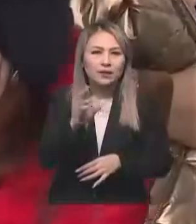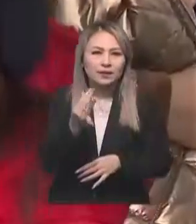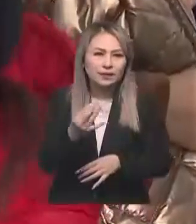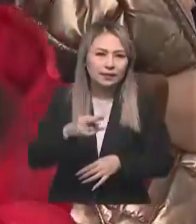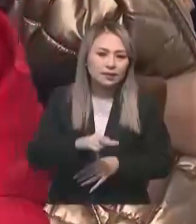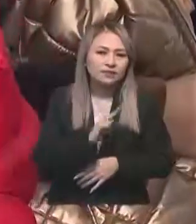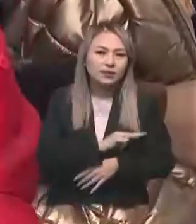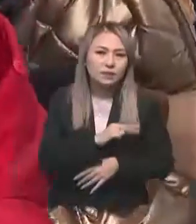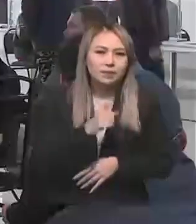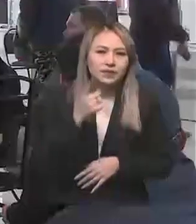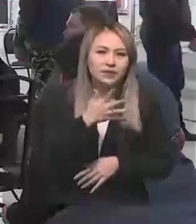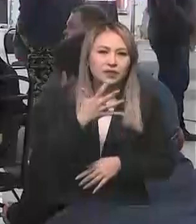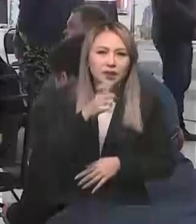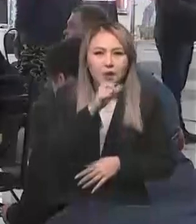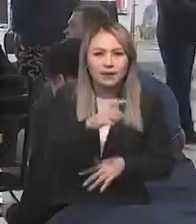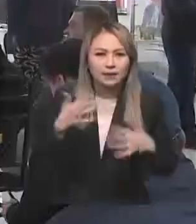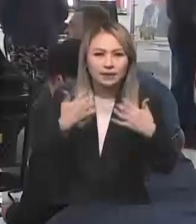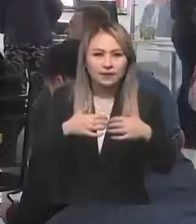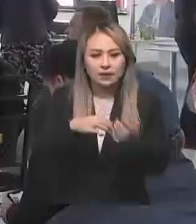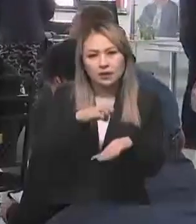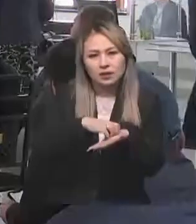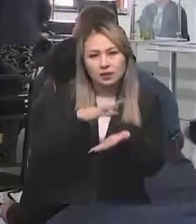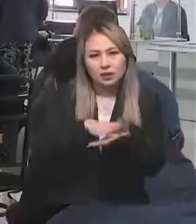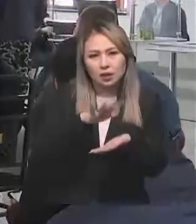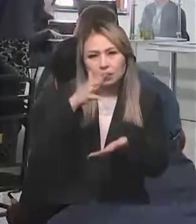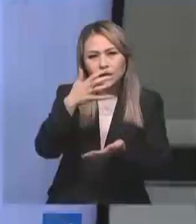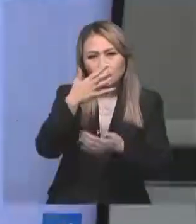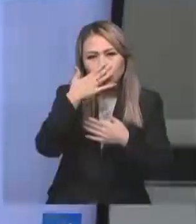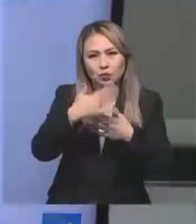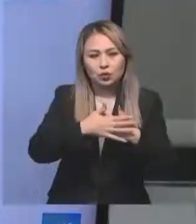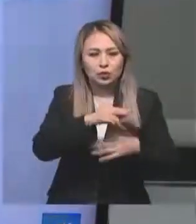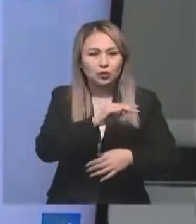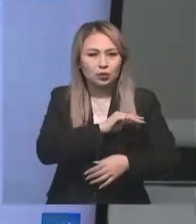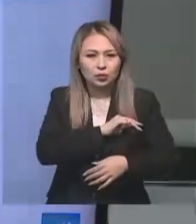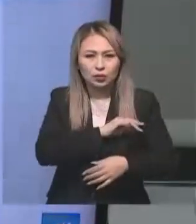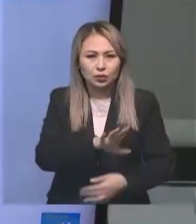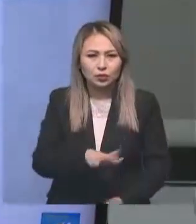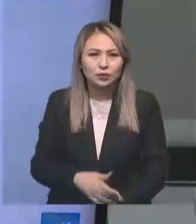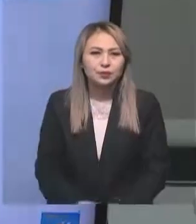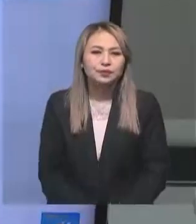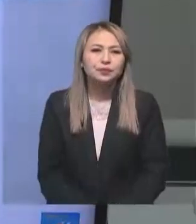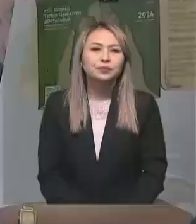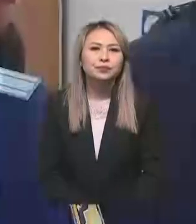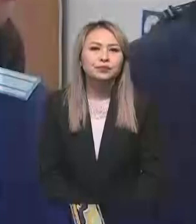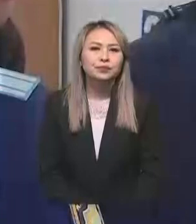қызметінде 1500-нан астам адам есепте тұрса, 500-ге жуығы жұмыссыз жүр.